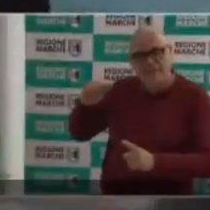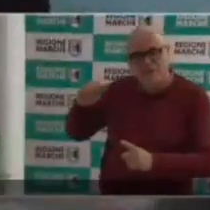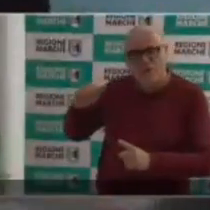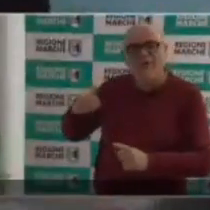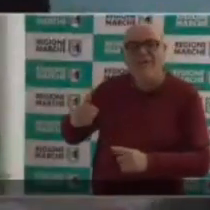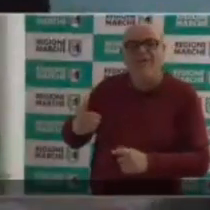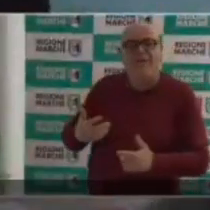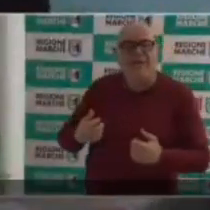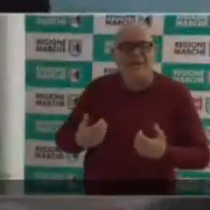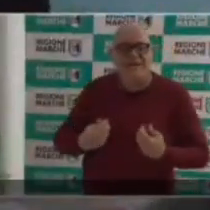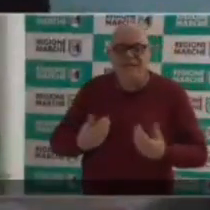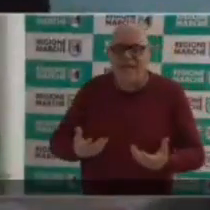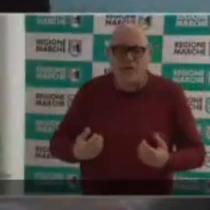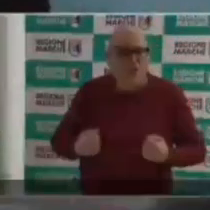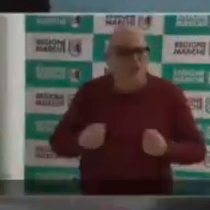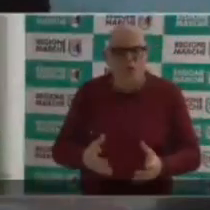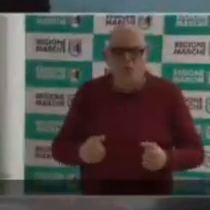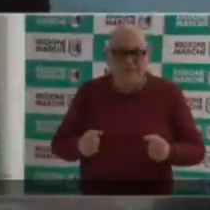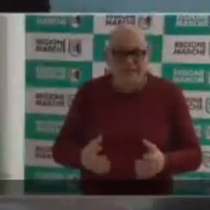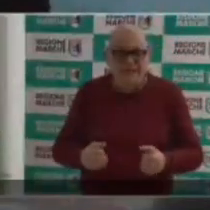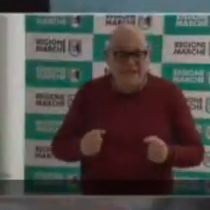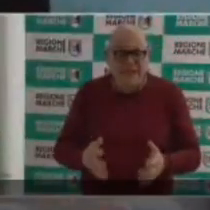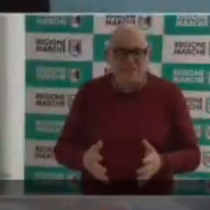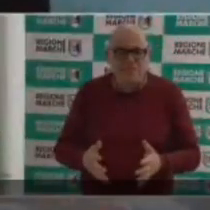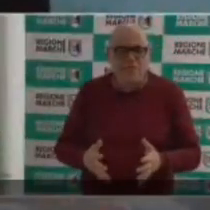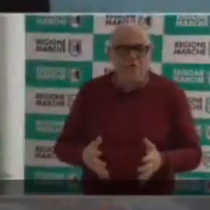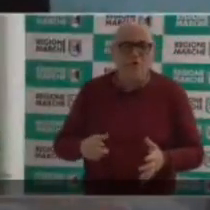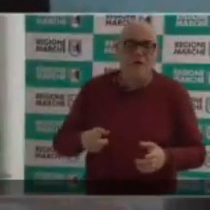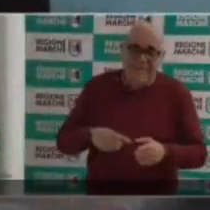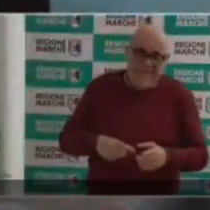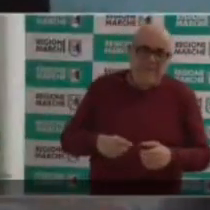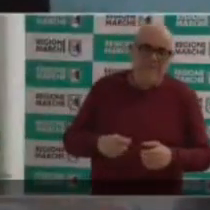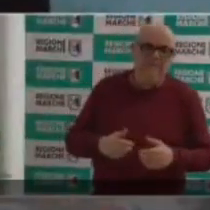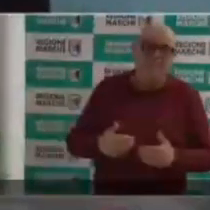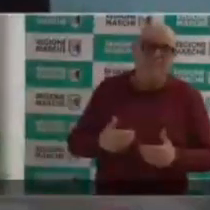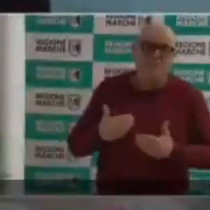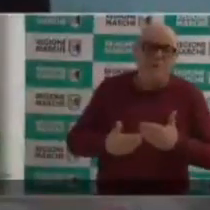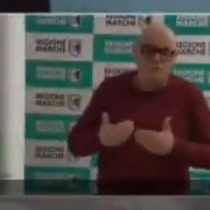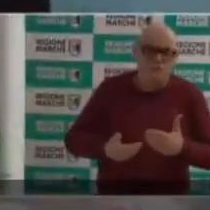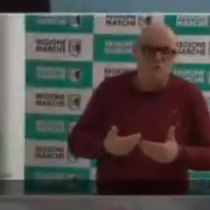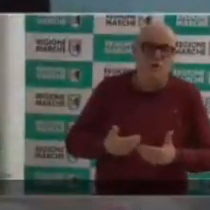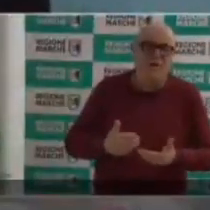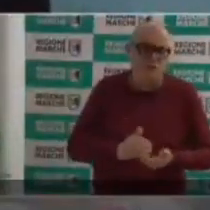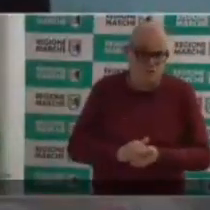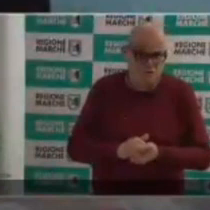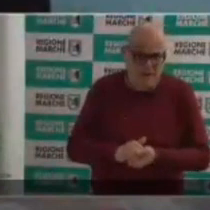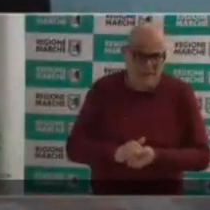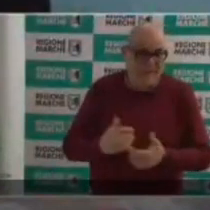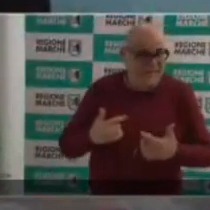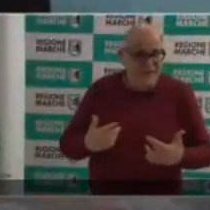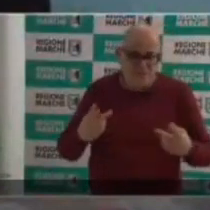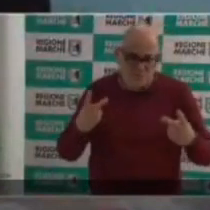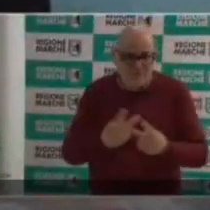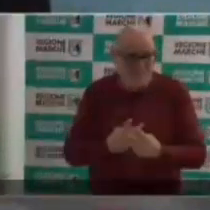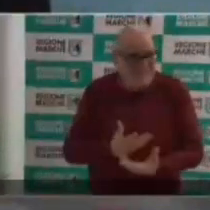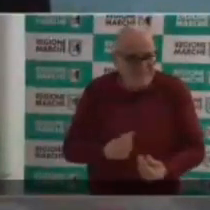sia facciano parte di associazioni di volontariato ma anche di promozione sociale. Per cui li ringrazio davvero tanto, come ringrazio